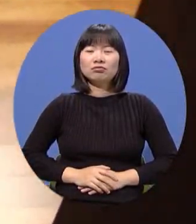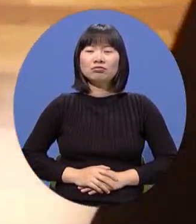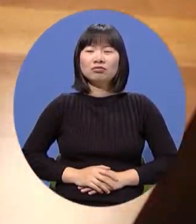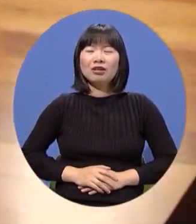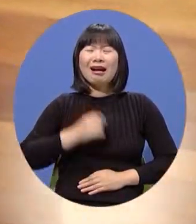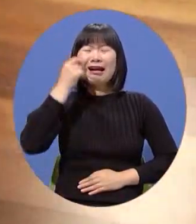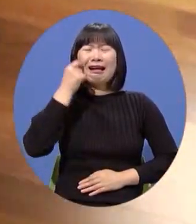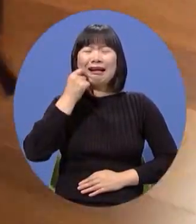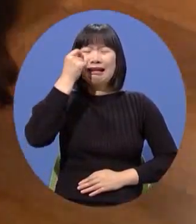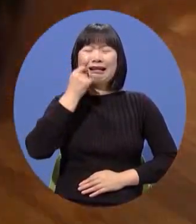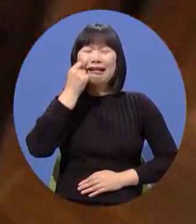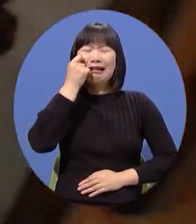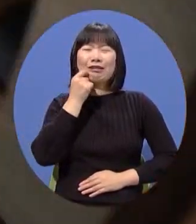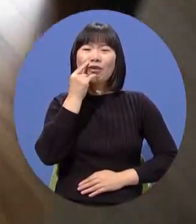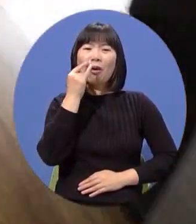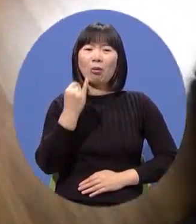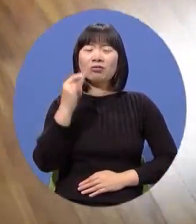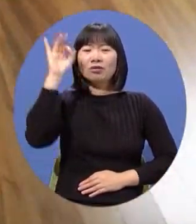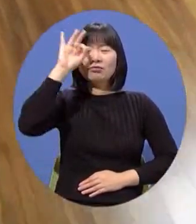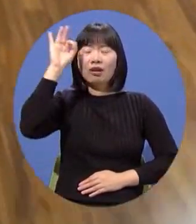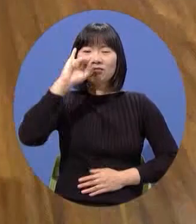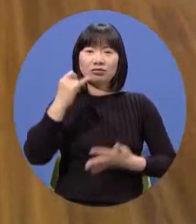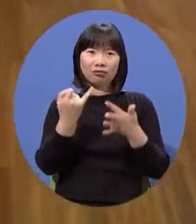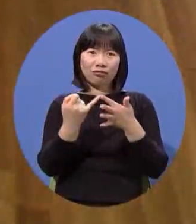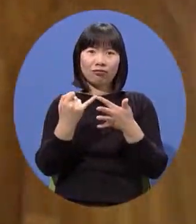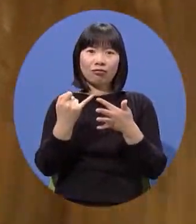서럽게 울며 엄마를 찾는 윤서.